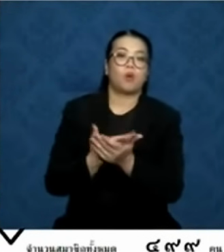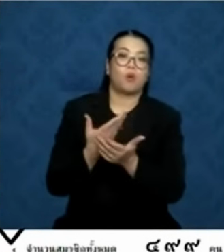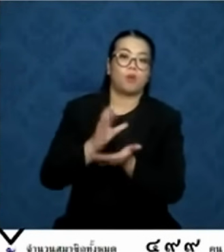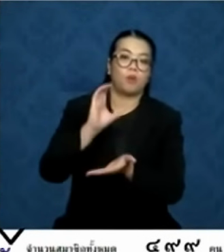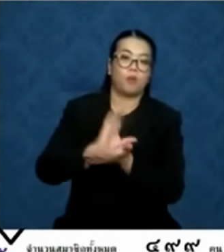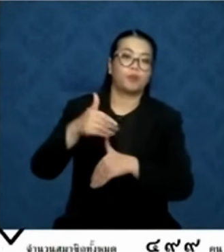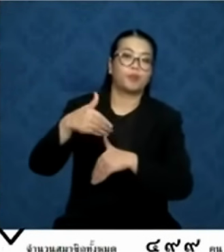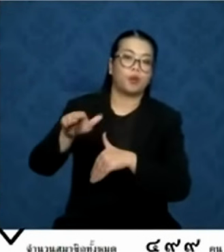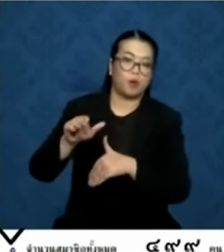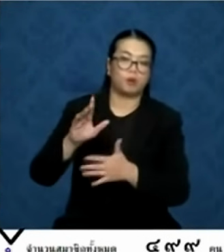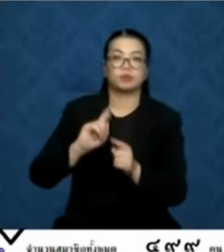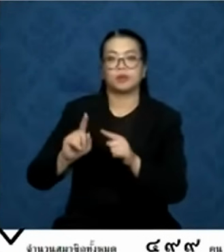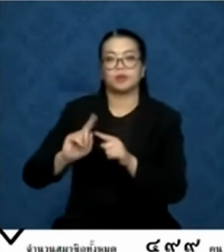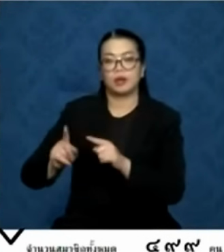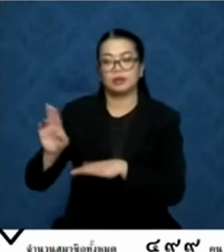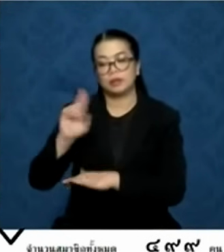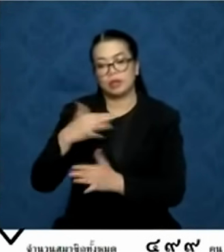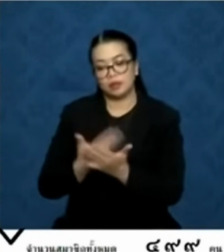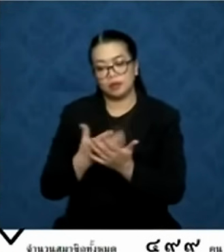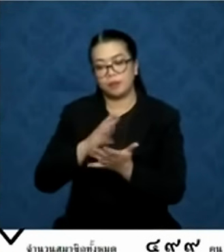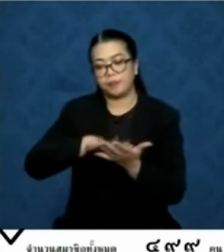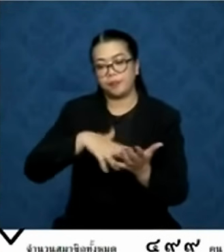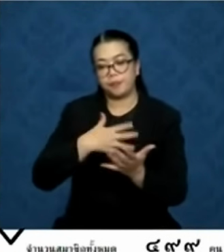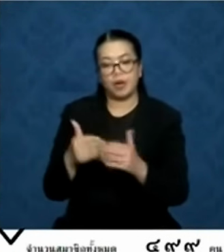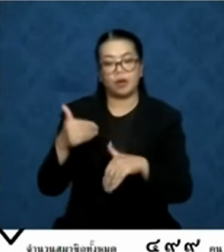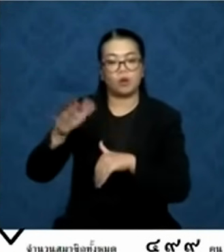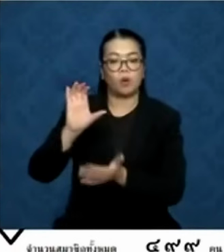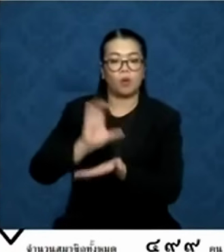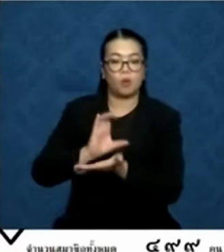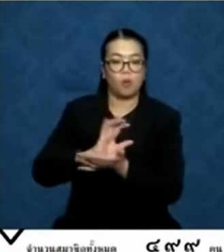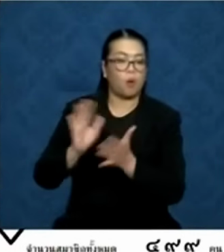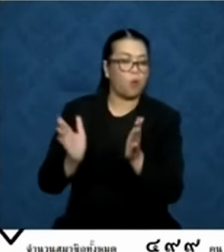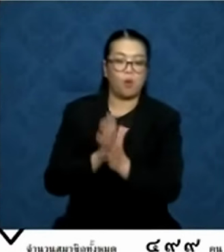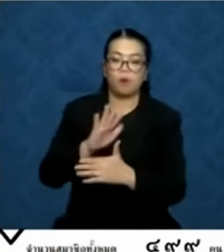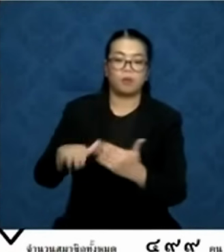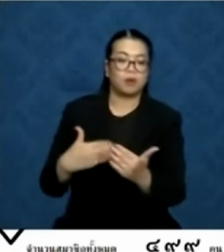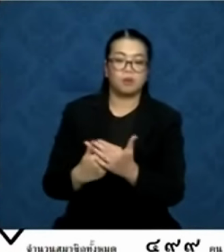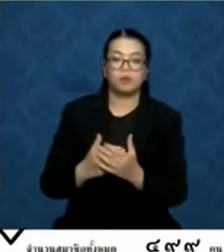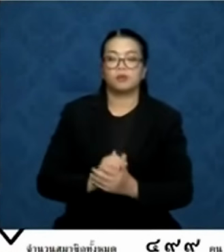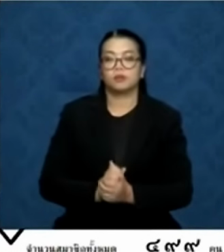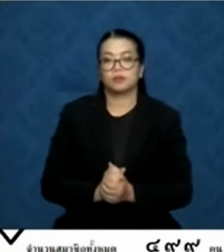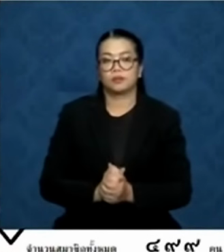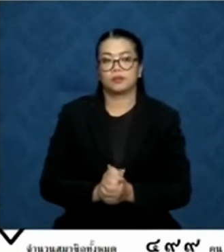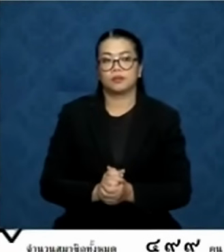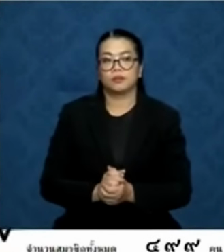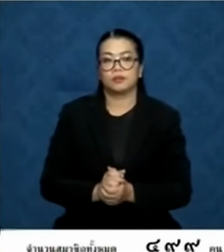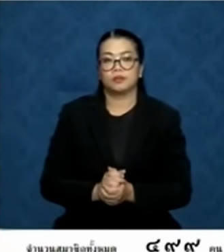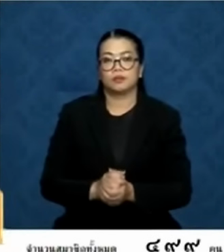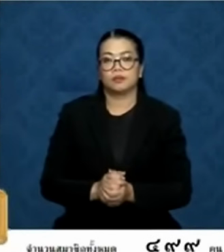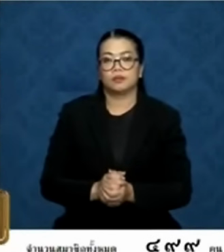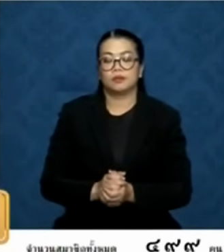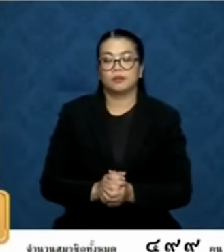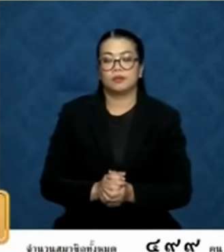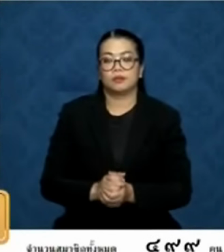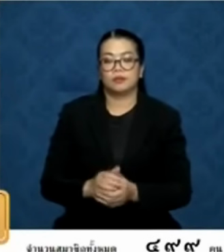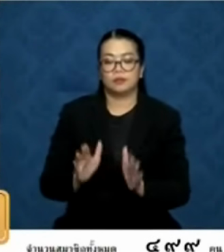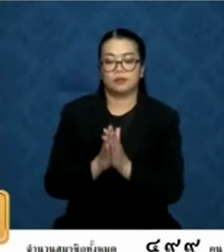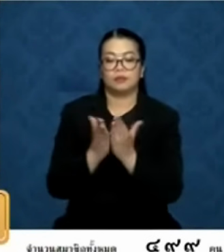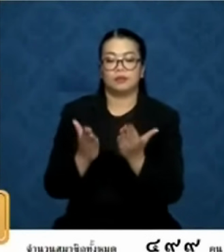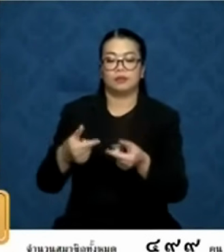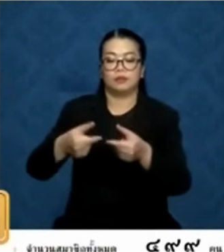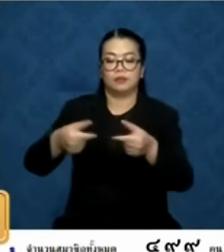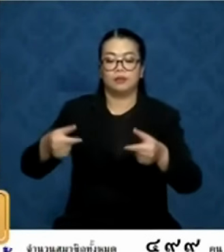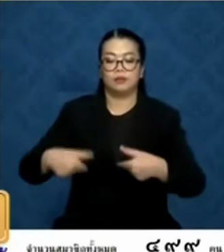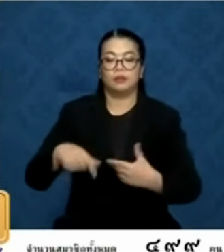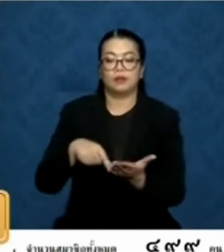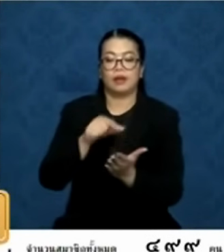ผนการใช้เงินนอกงบประมาณโดยรวมของหน่วยรับงบประมาณแสดงไว้ในเอกสารงบประมาณฉบับที่7